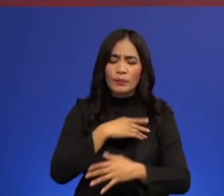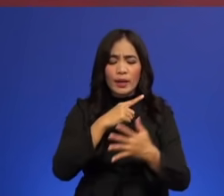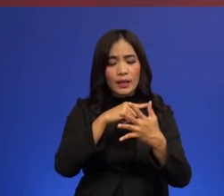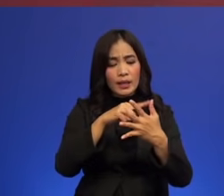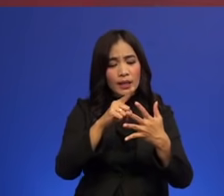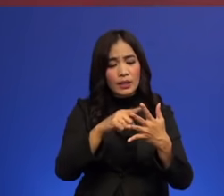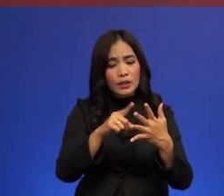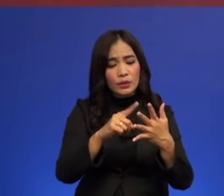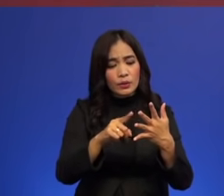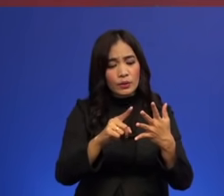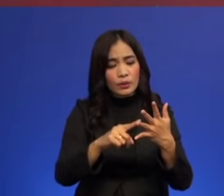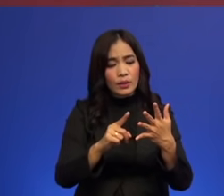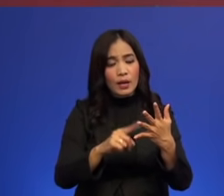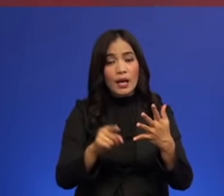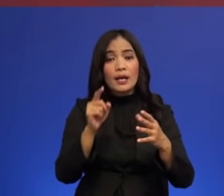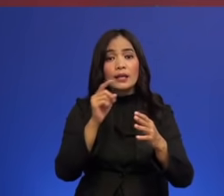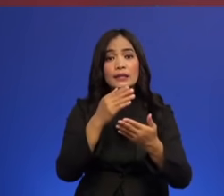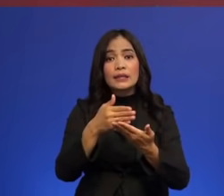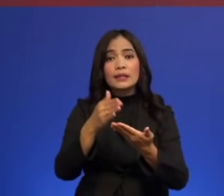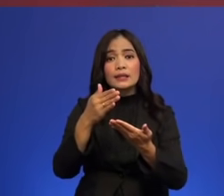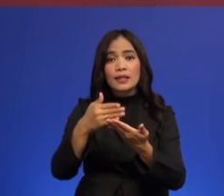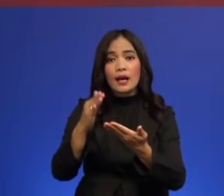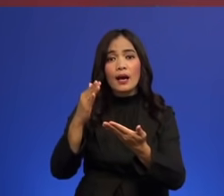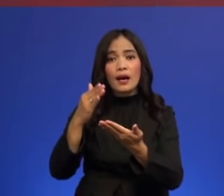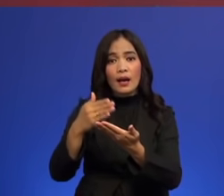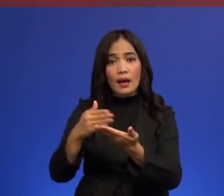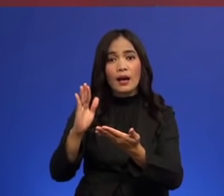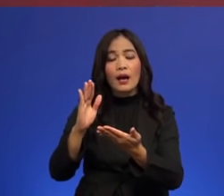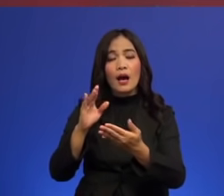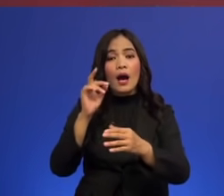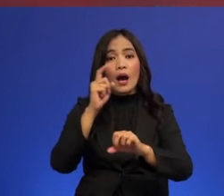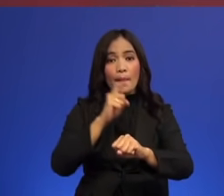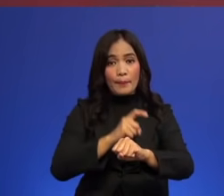ajarku menghitung sisa